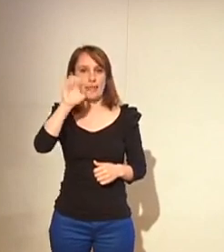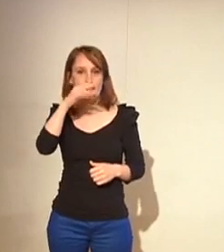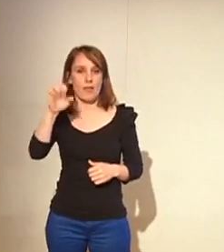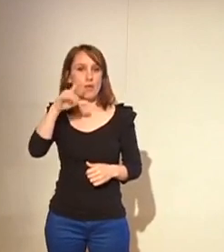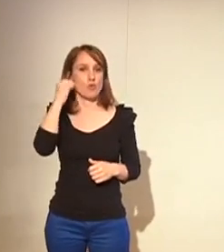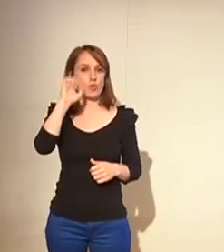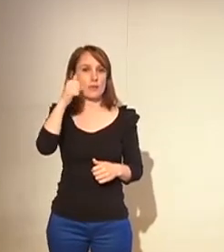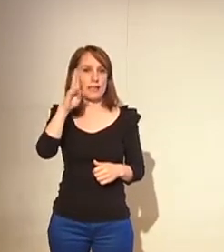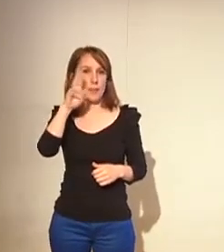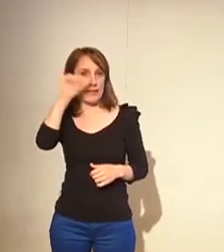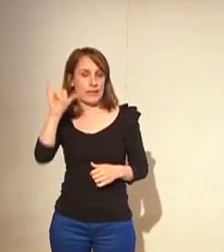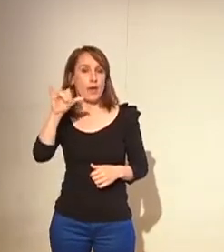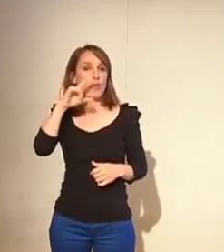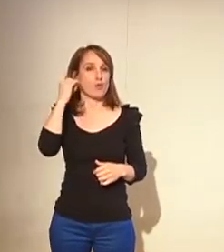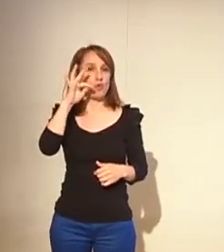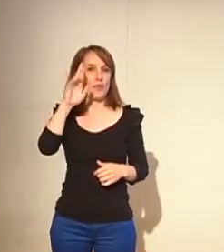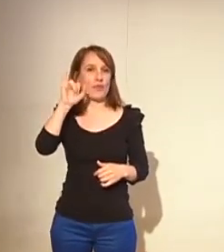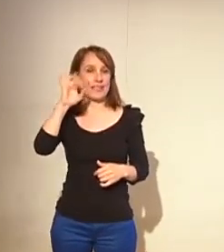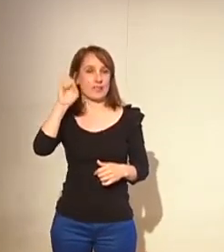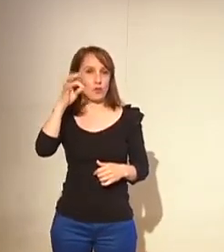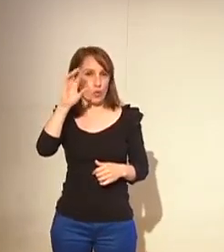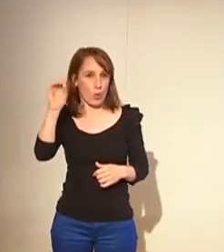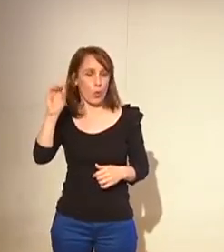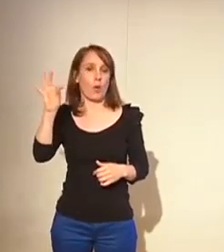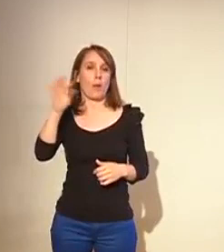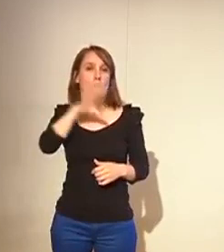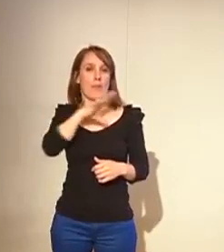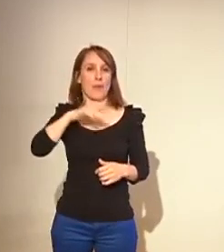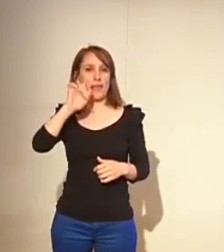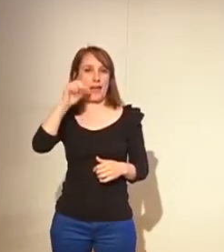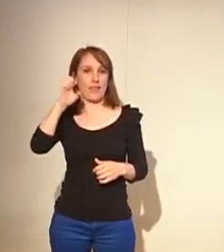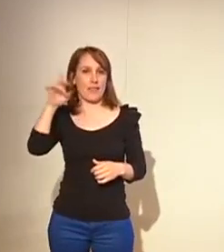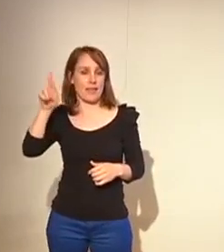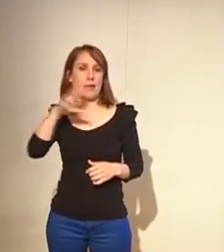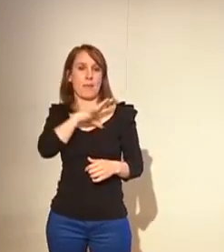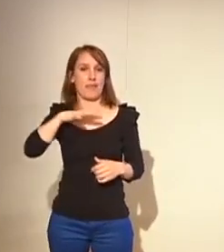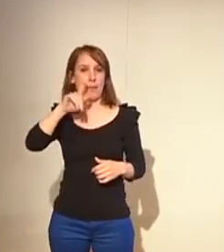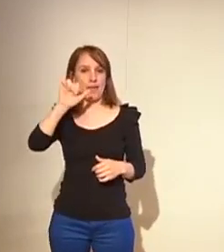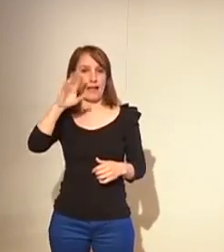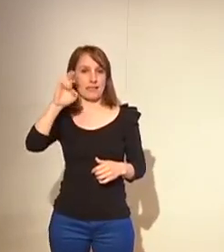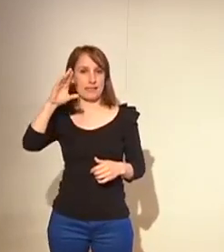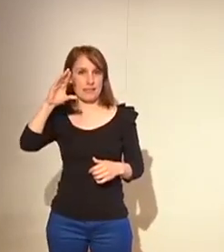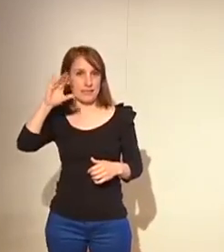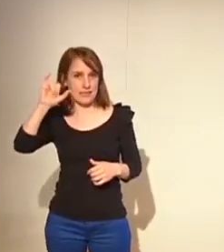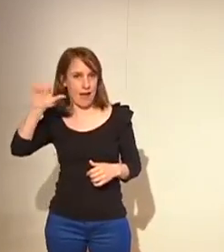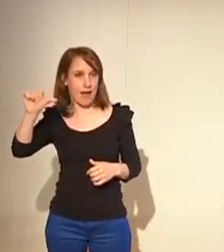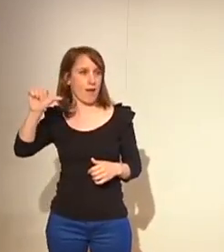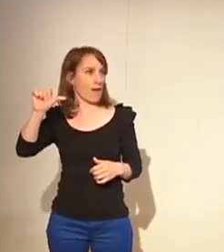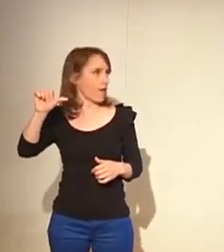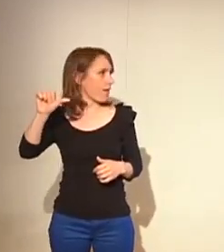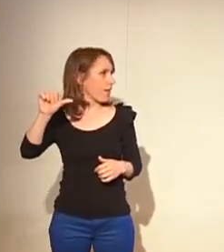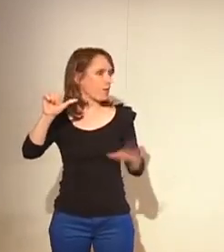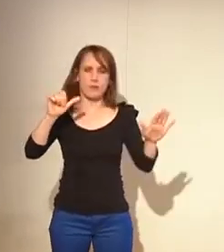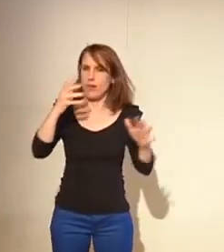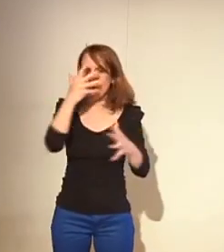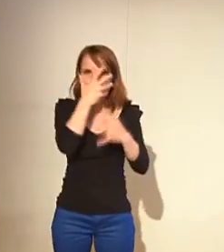Sabri monsieur fristo madame Garnier madame Yassia monsieur non non ça